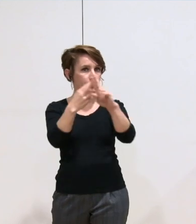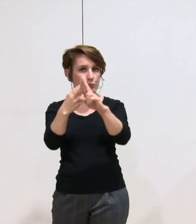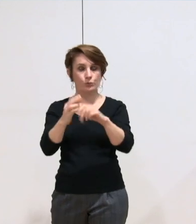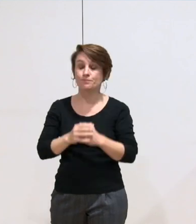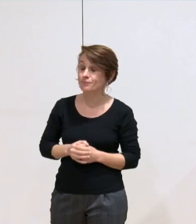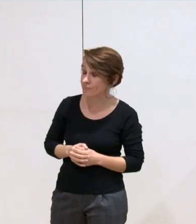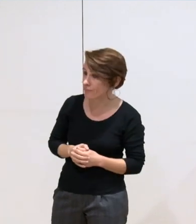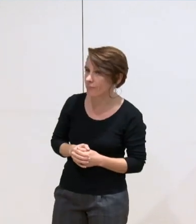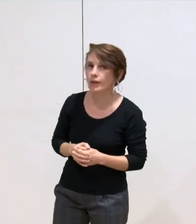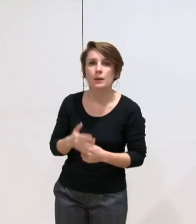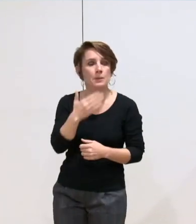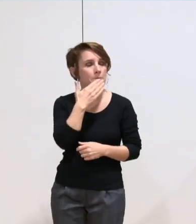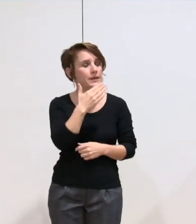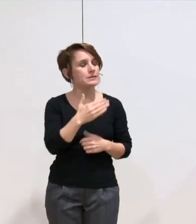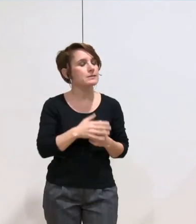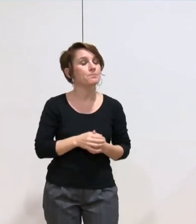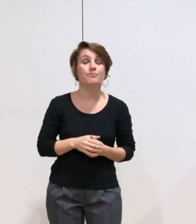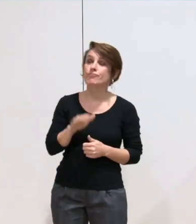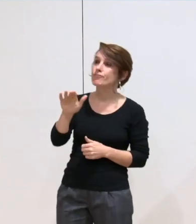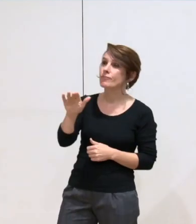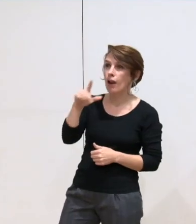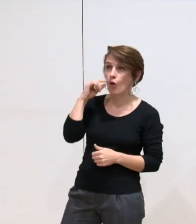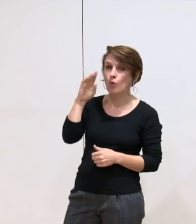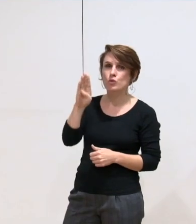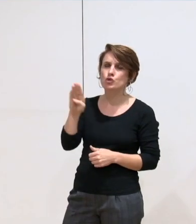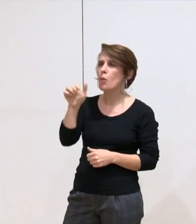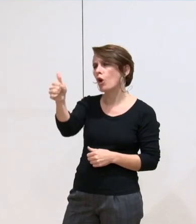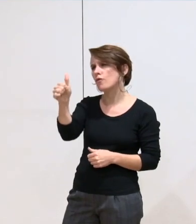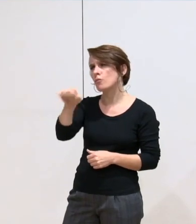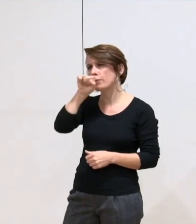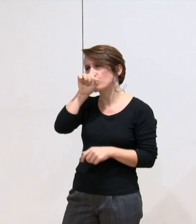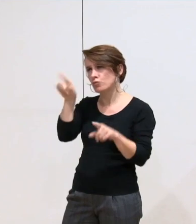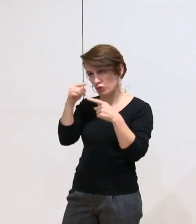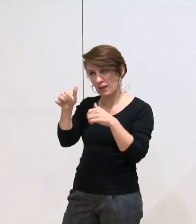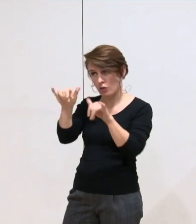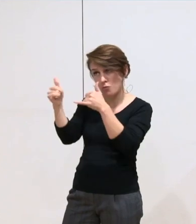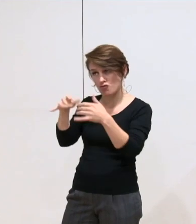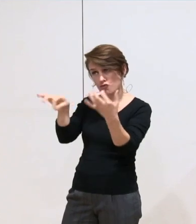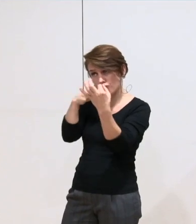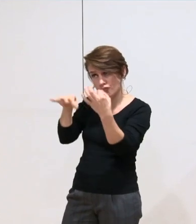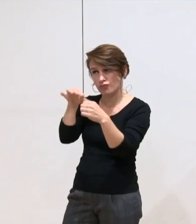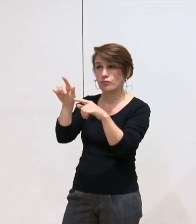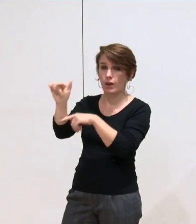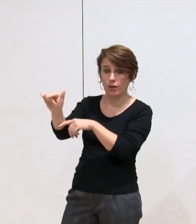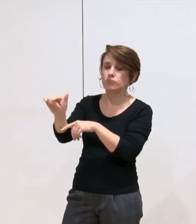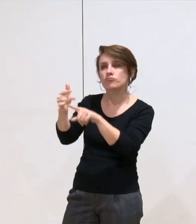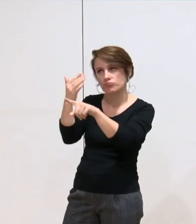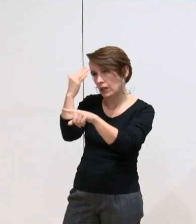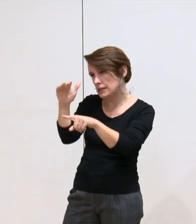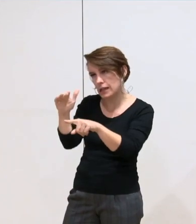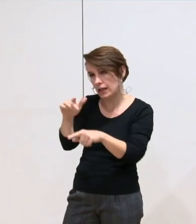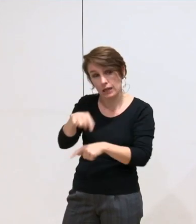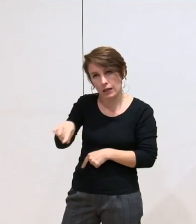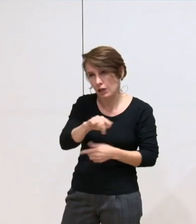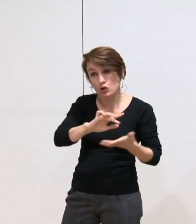Monsieur Breuil, vous le savez certainement, puisque vous êtes musicien, que toutes les associations ont accès à toutes